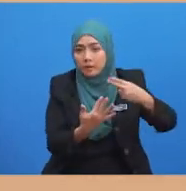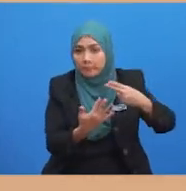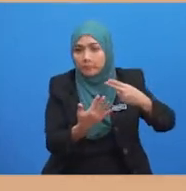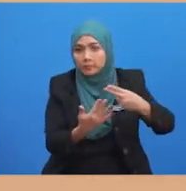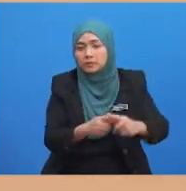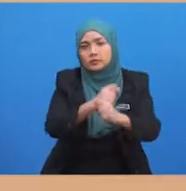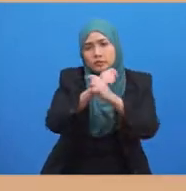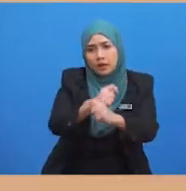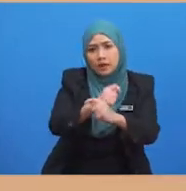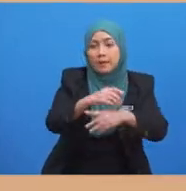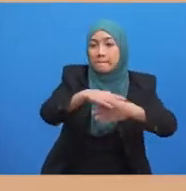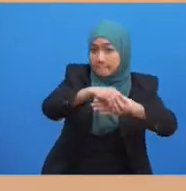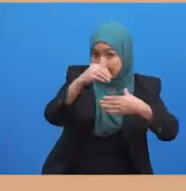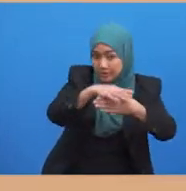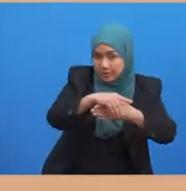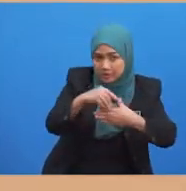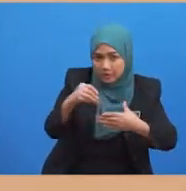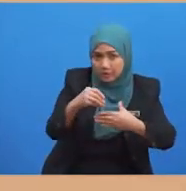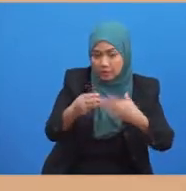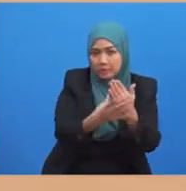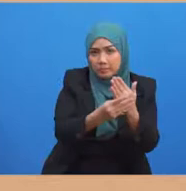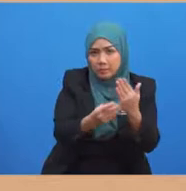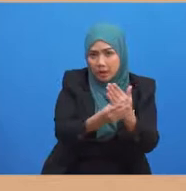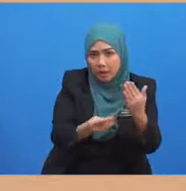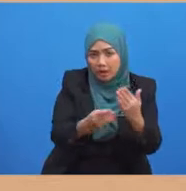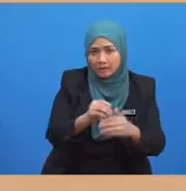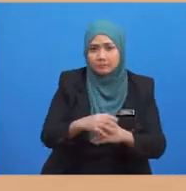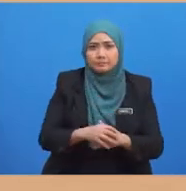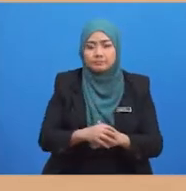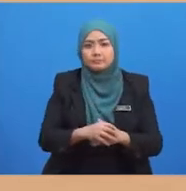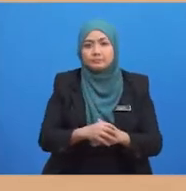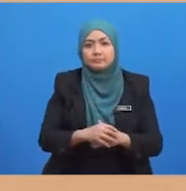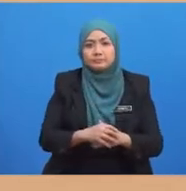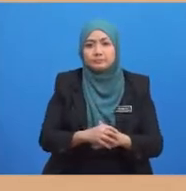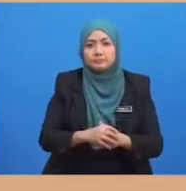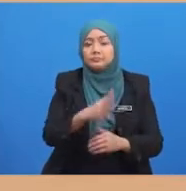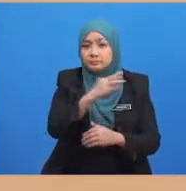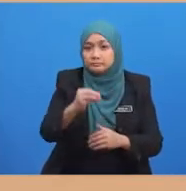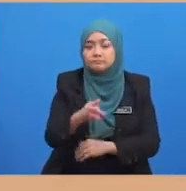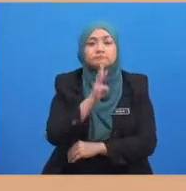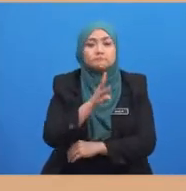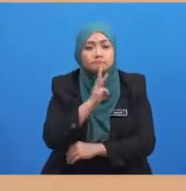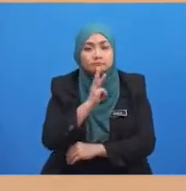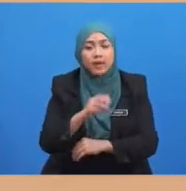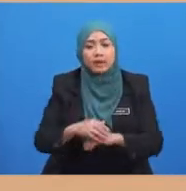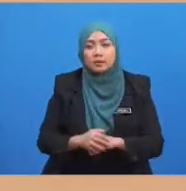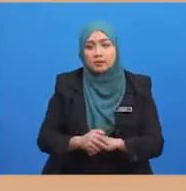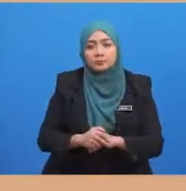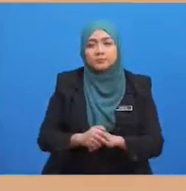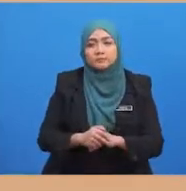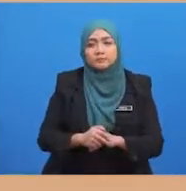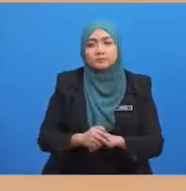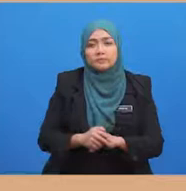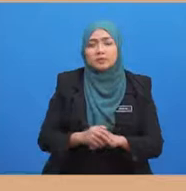tahan terhadap minyak, bahan kimia dan air. Getah jenis ini